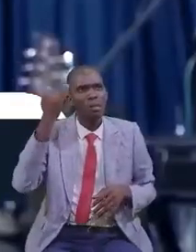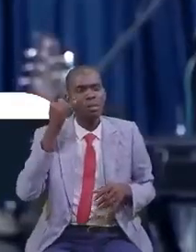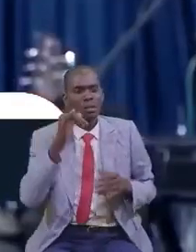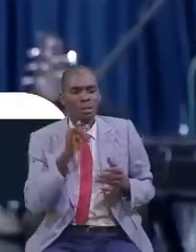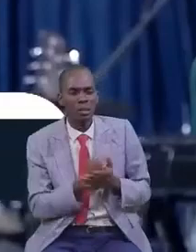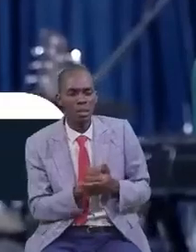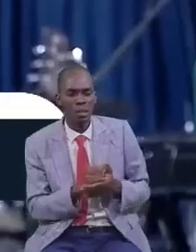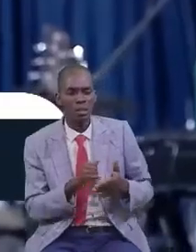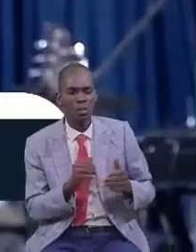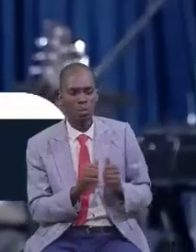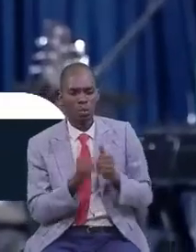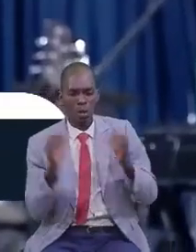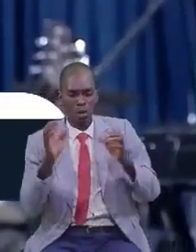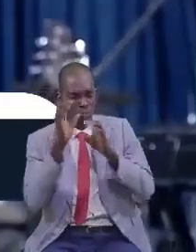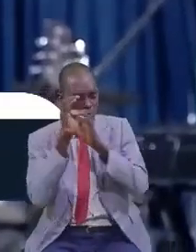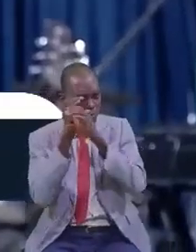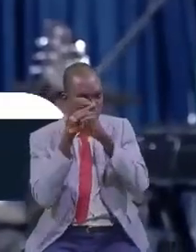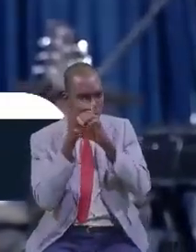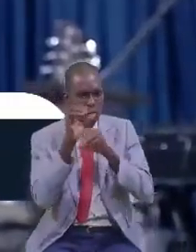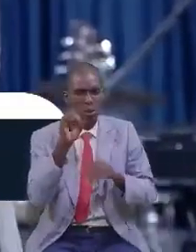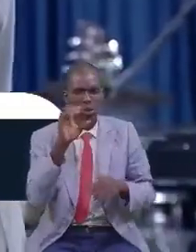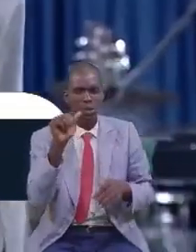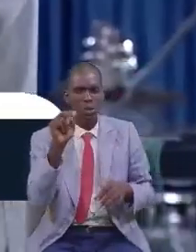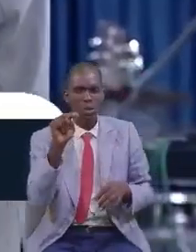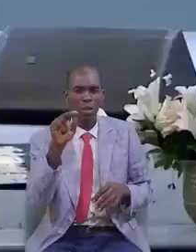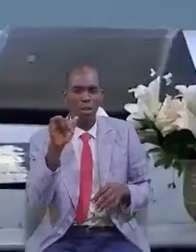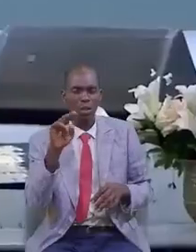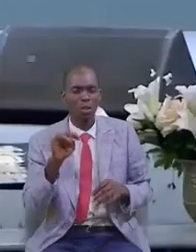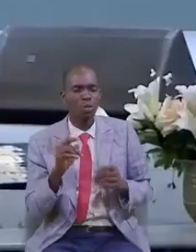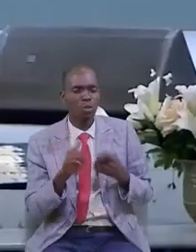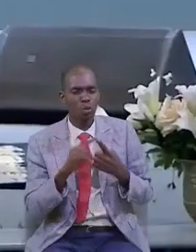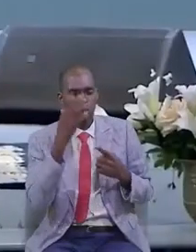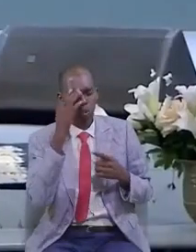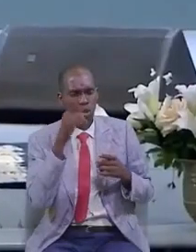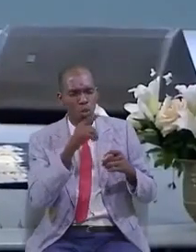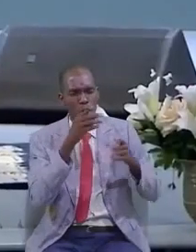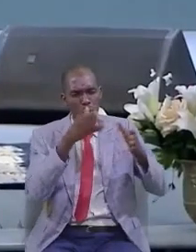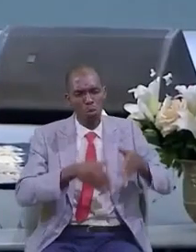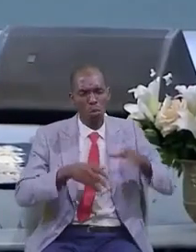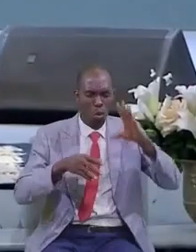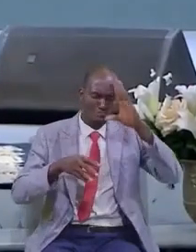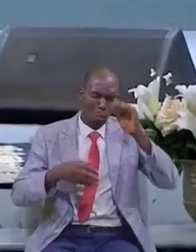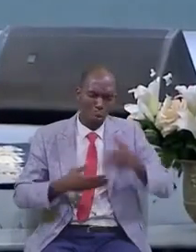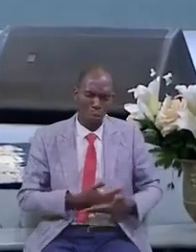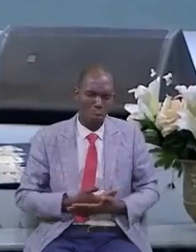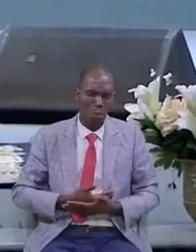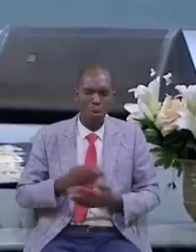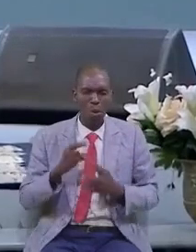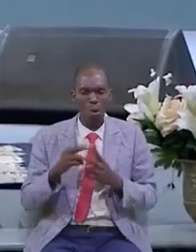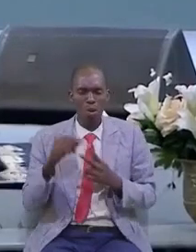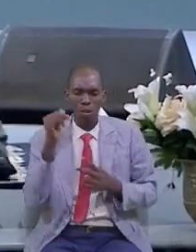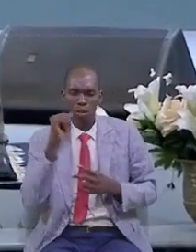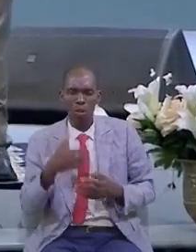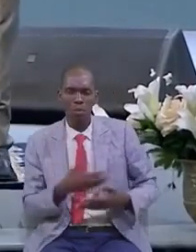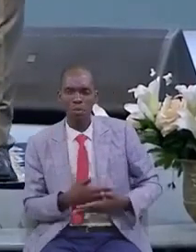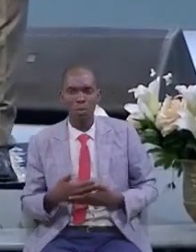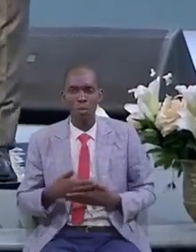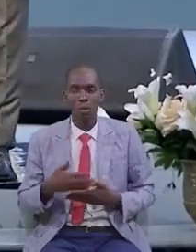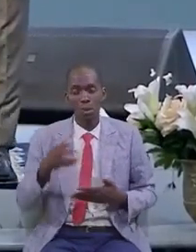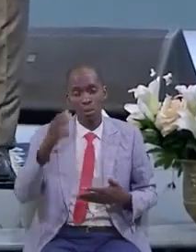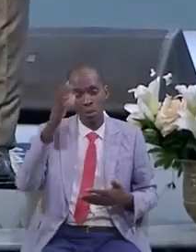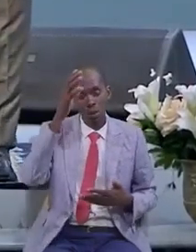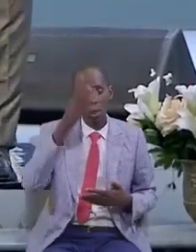boy or it's going to be a girl. ఆ యొక్క వచ్చే బిడ్డ పుట్టబోయే బిడ్డ అమ్మాయో అబ్బాయో ఎదురు చూస్తూ ఉంటారు కదా. Daddy and mommy